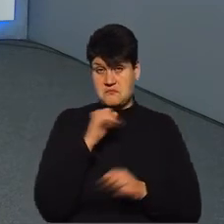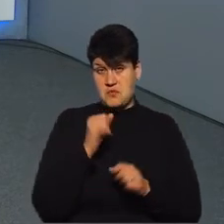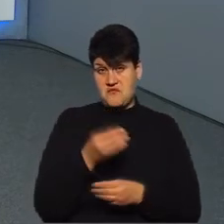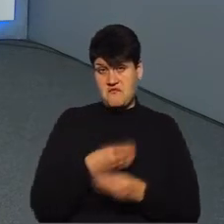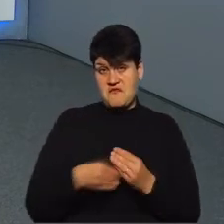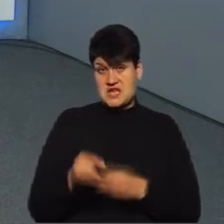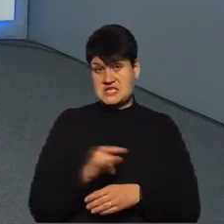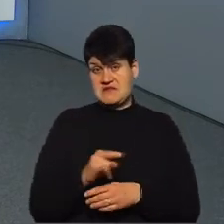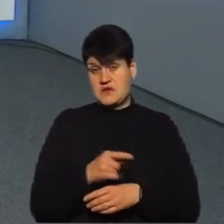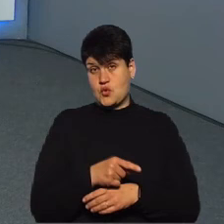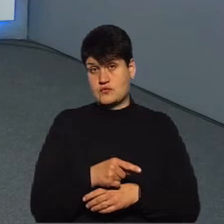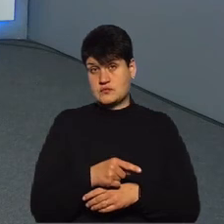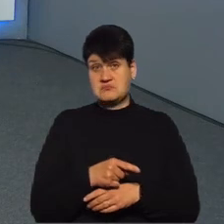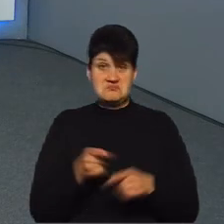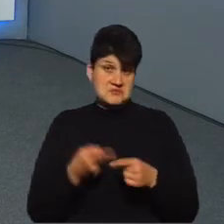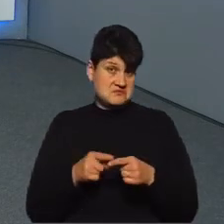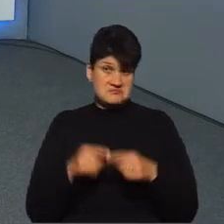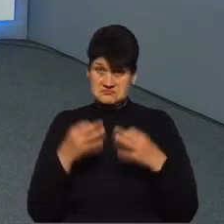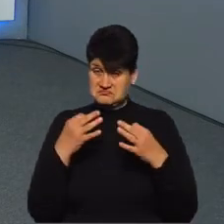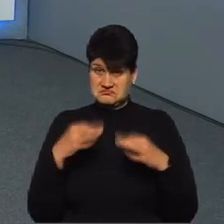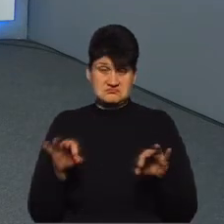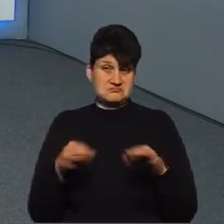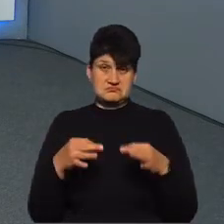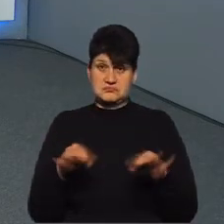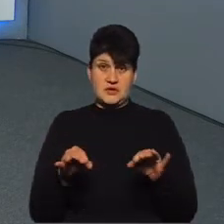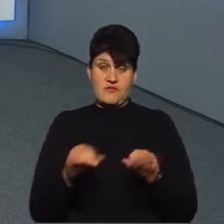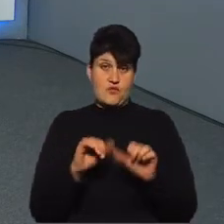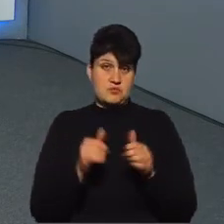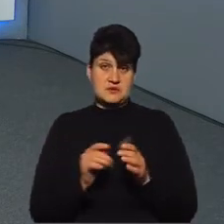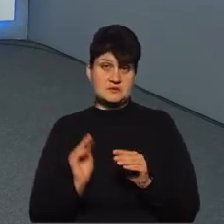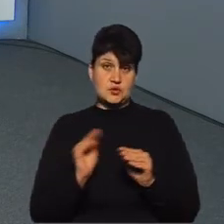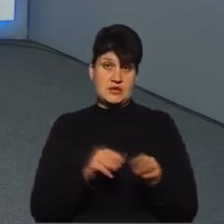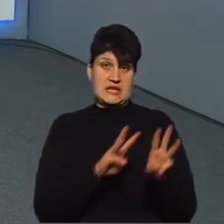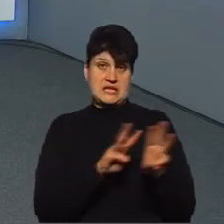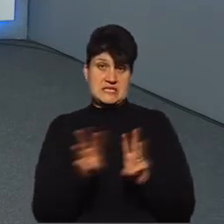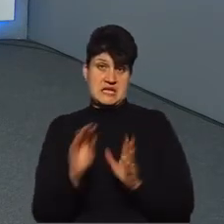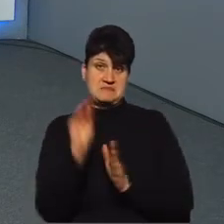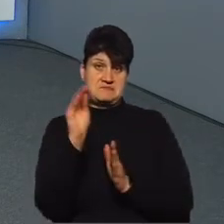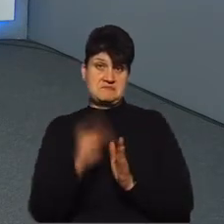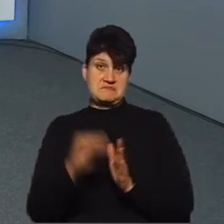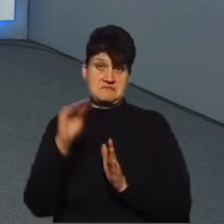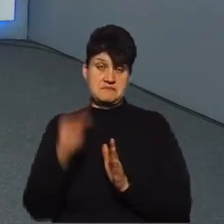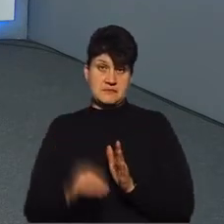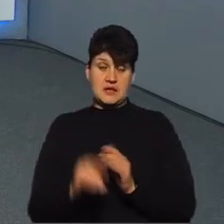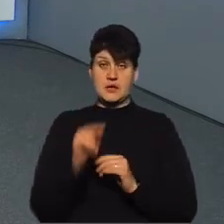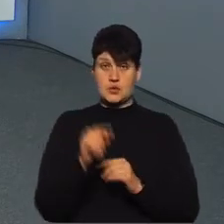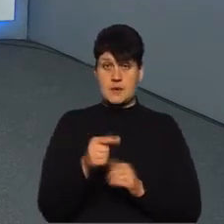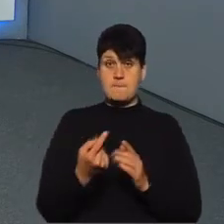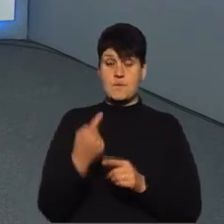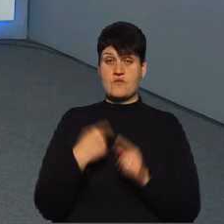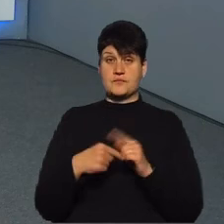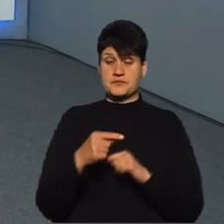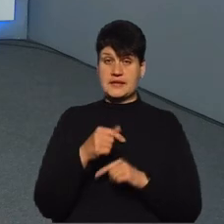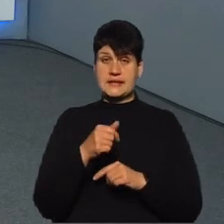Там абсолютно така доступна форма, заходите на сайт і подаєте. І тоді знову ж повертаюся, Державний експертний центр,